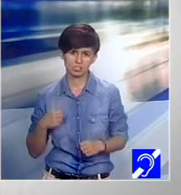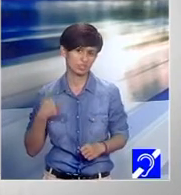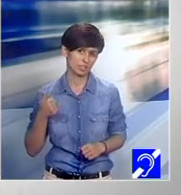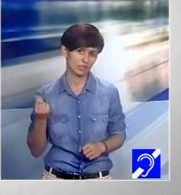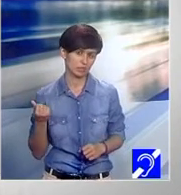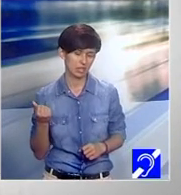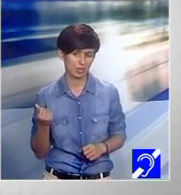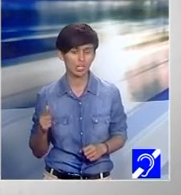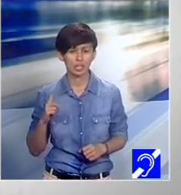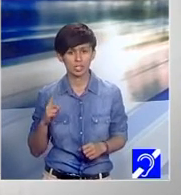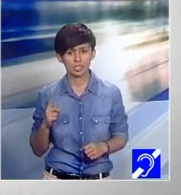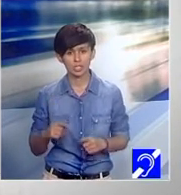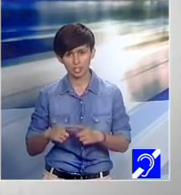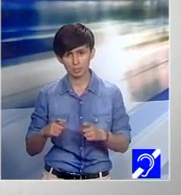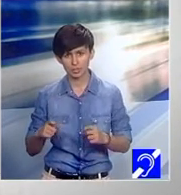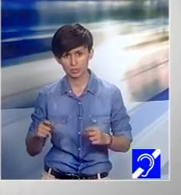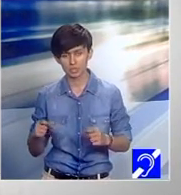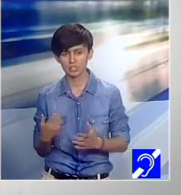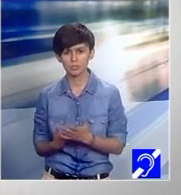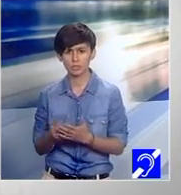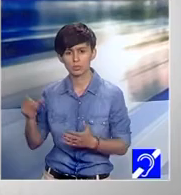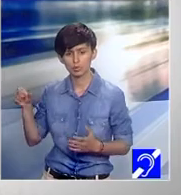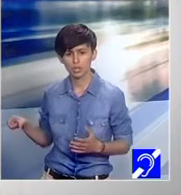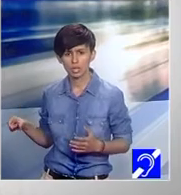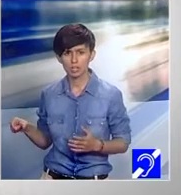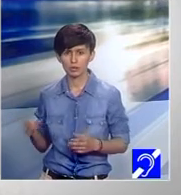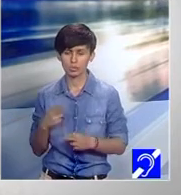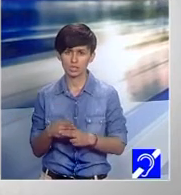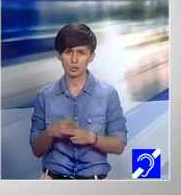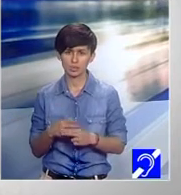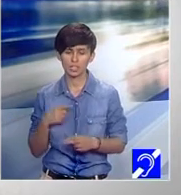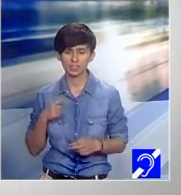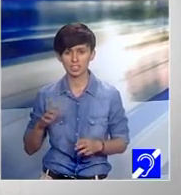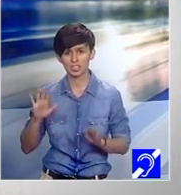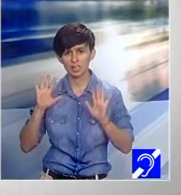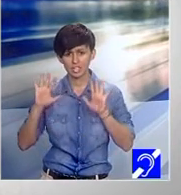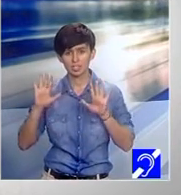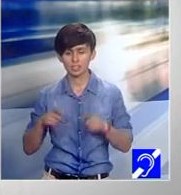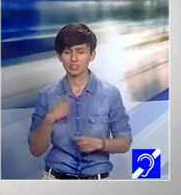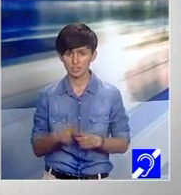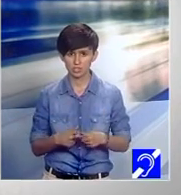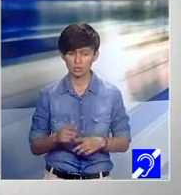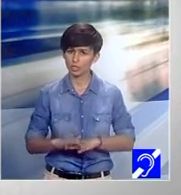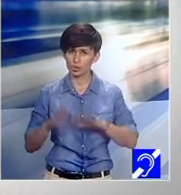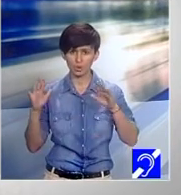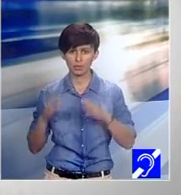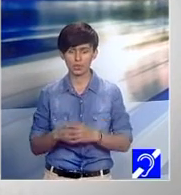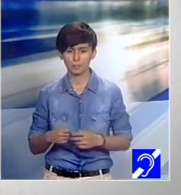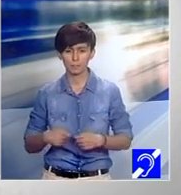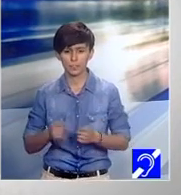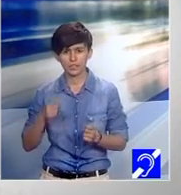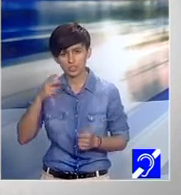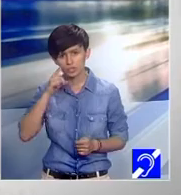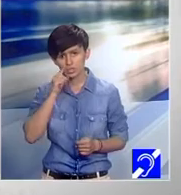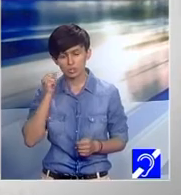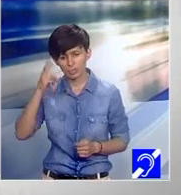când costul unui pachet de biscuiți pentru un bolnav pe CAU este de 10 ori mai mare. Așa că toată lumea civilizată a